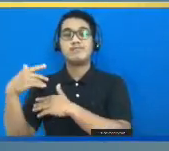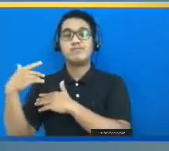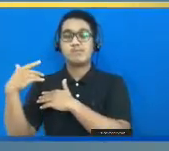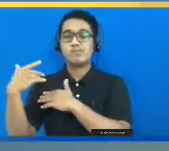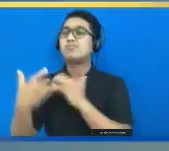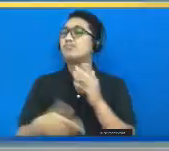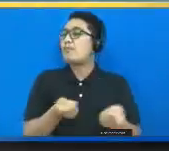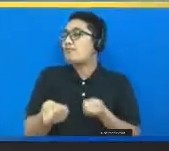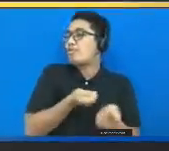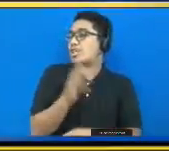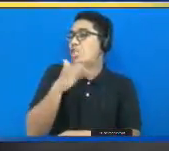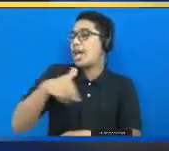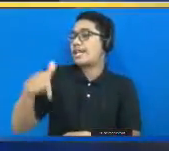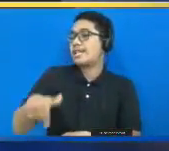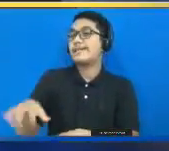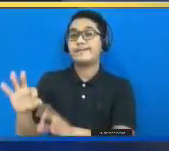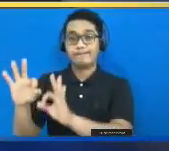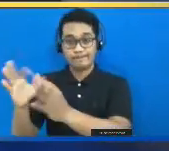ini